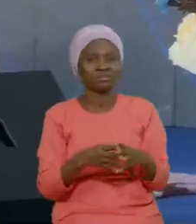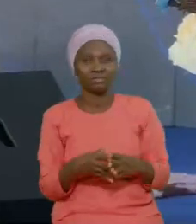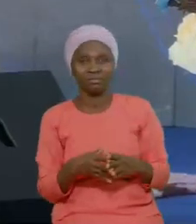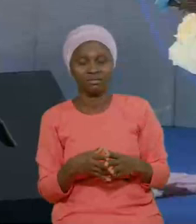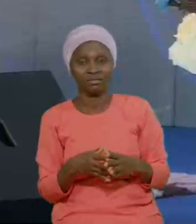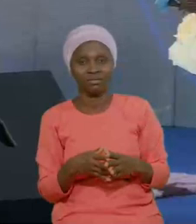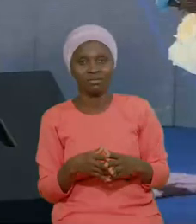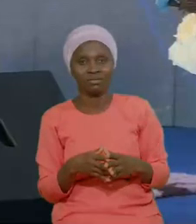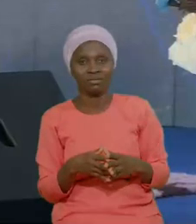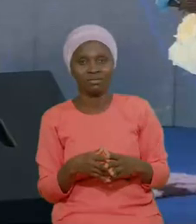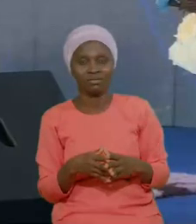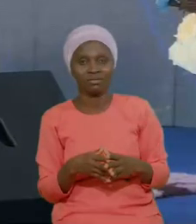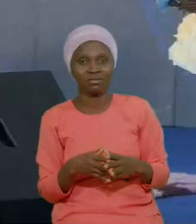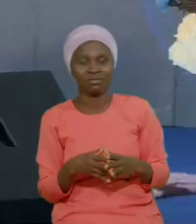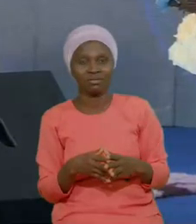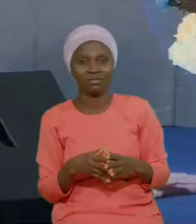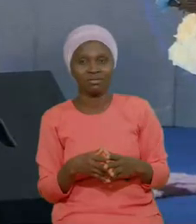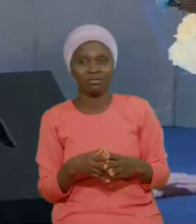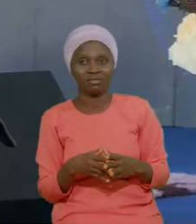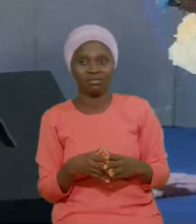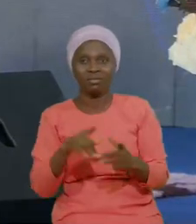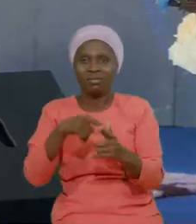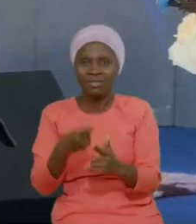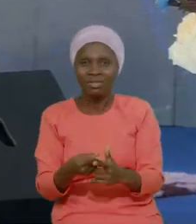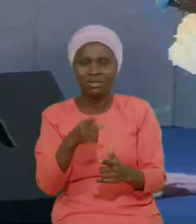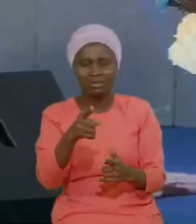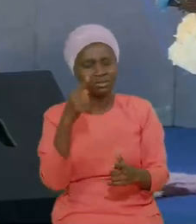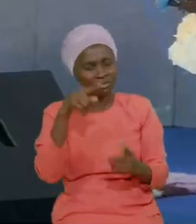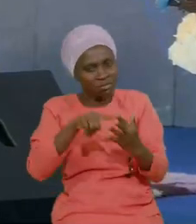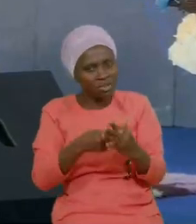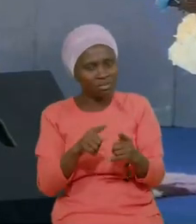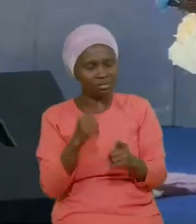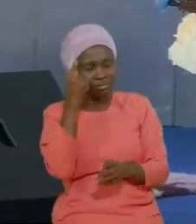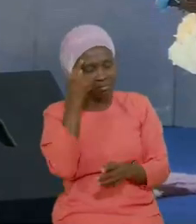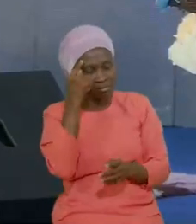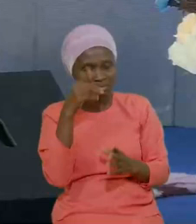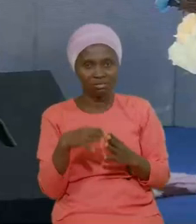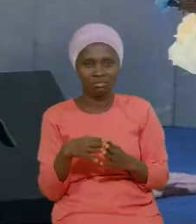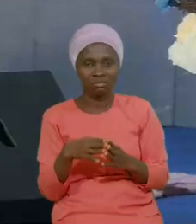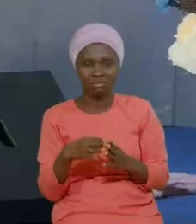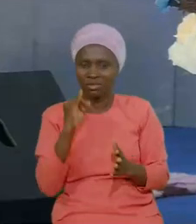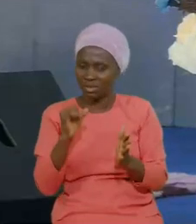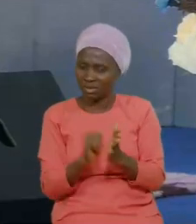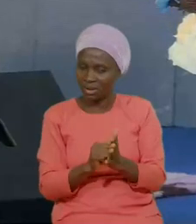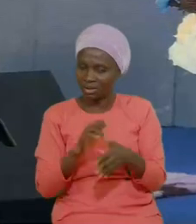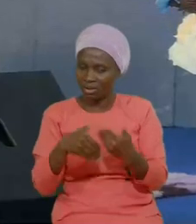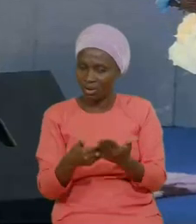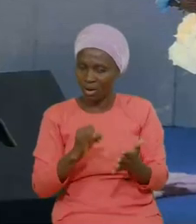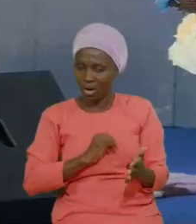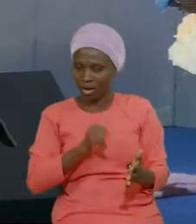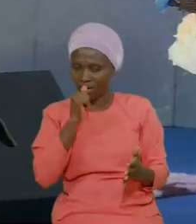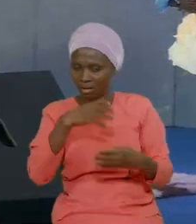et il te pose cette question d'une valeur de 100 000, c'est tout ce que tu sais faire ça? Ça te fait réfléchir.